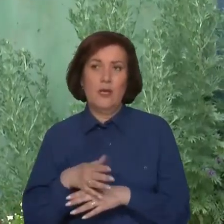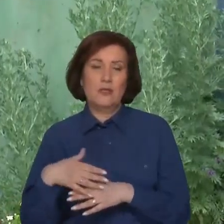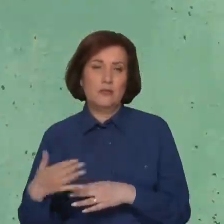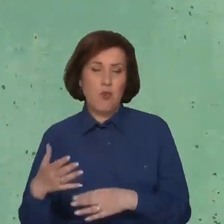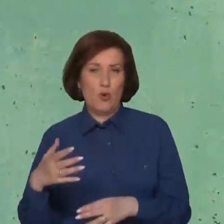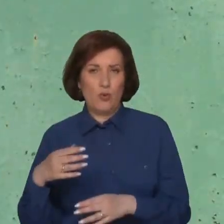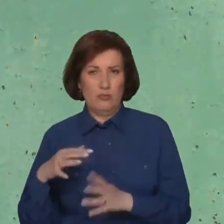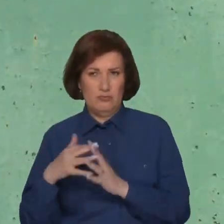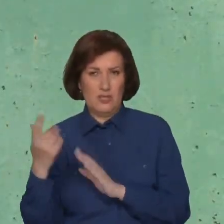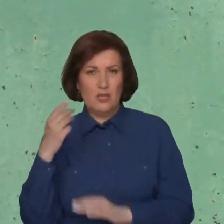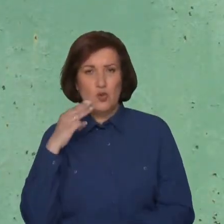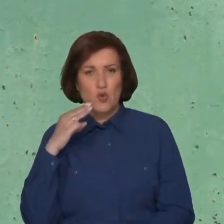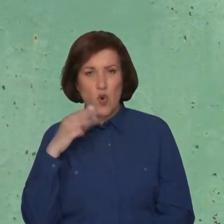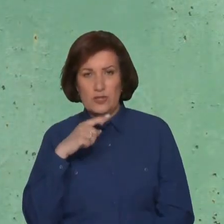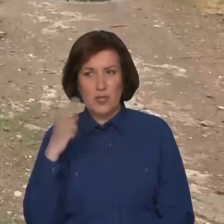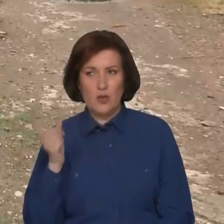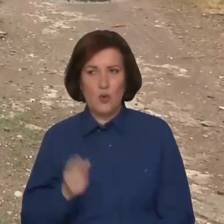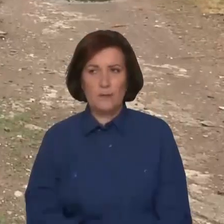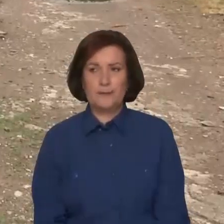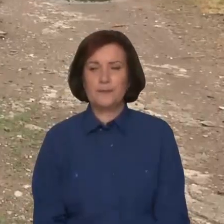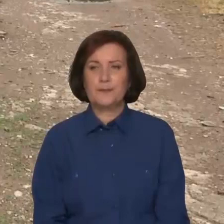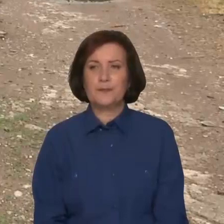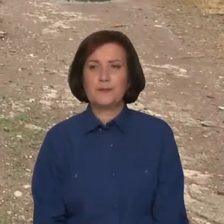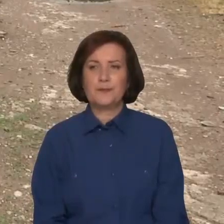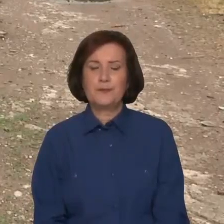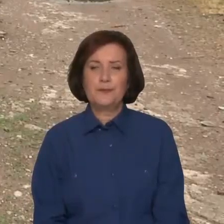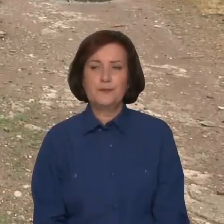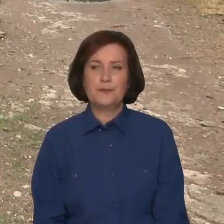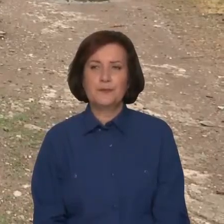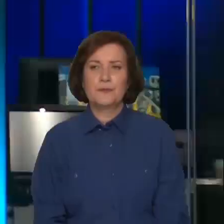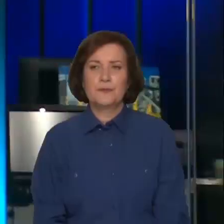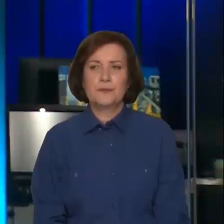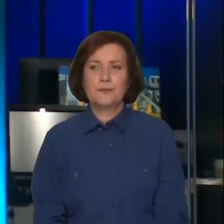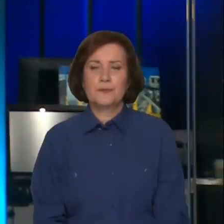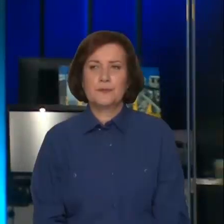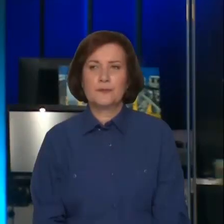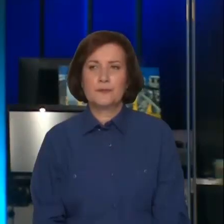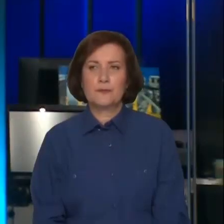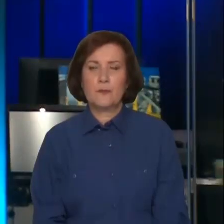боку Тьоткіно. Анна Книж, Сергій Мілевський. Новини на Суспільному. Сумщина.